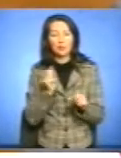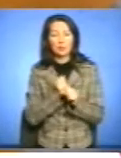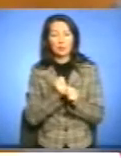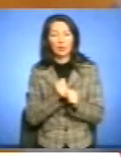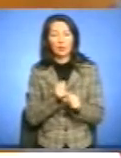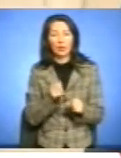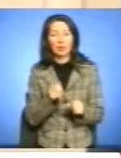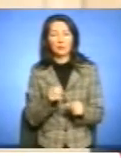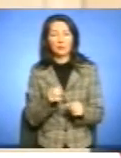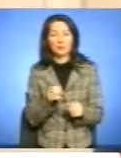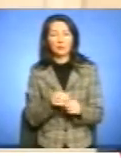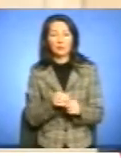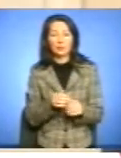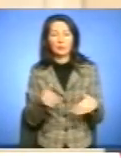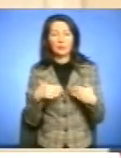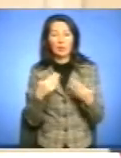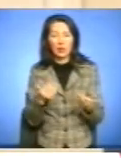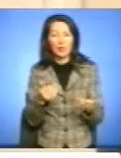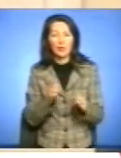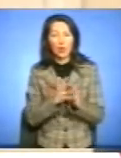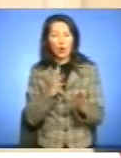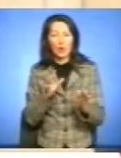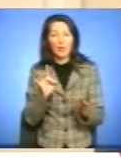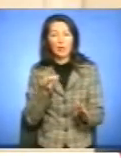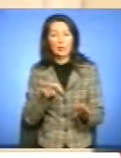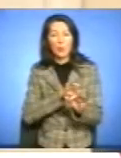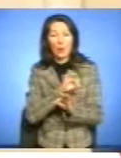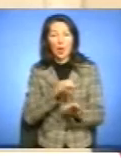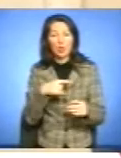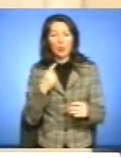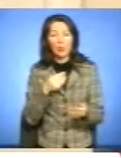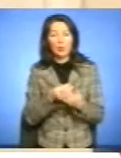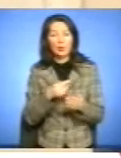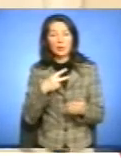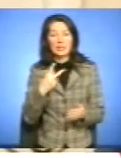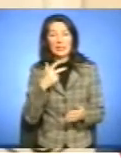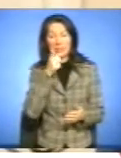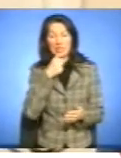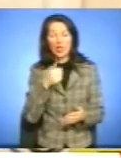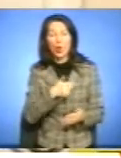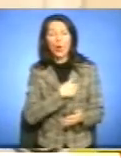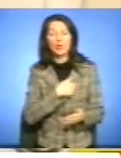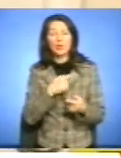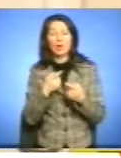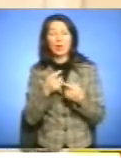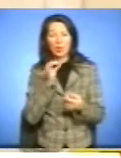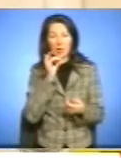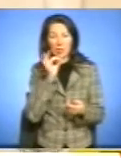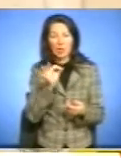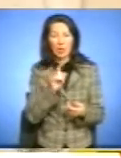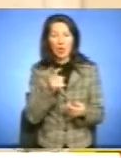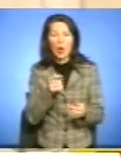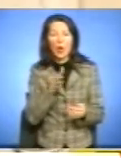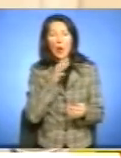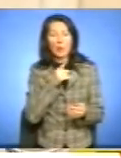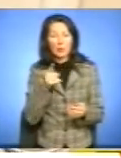буквально в сесійний день. Представляючи в черговий раз проект обласного бюджету на 2013 рік, хочеться наголосити, що під час